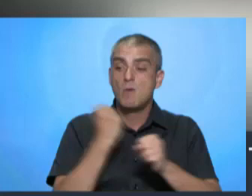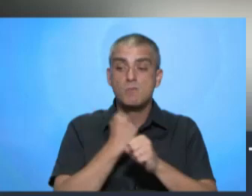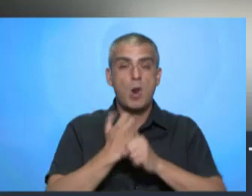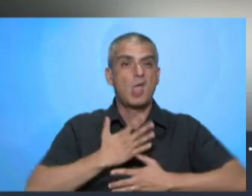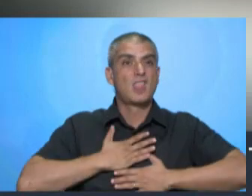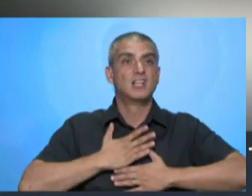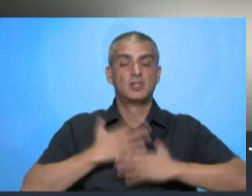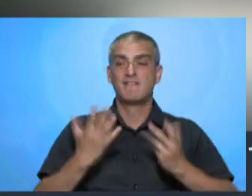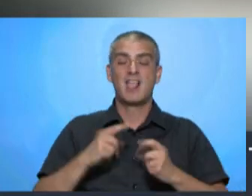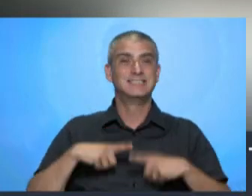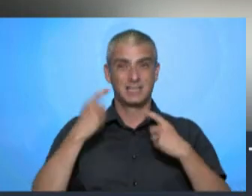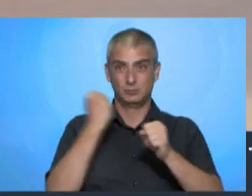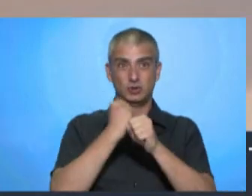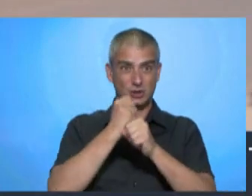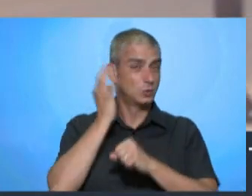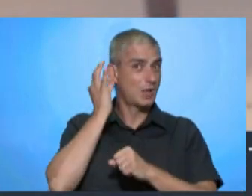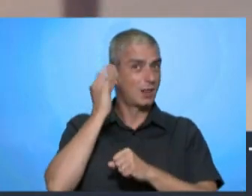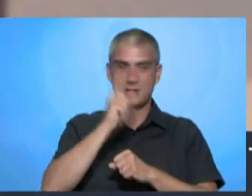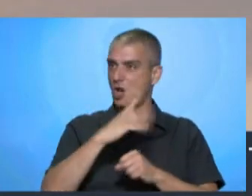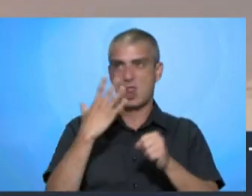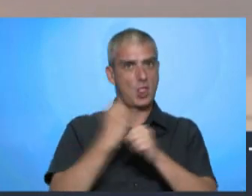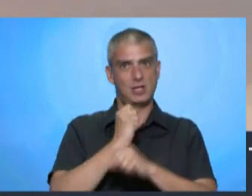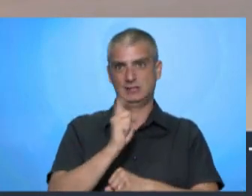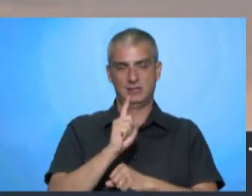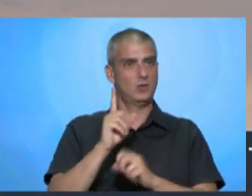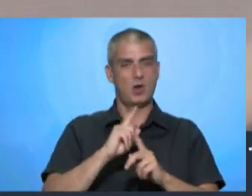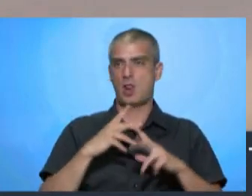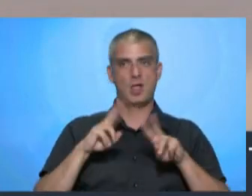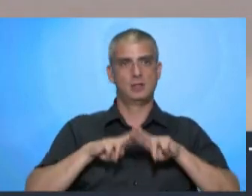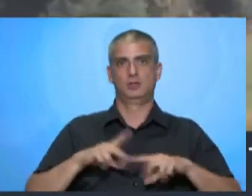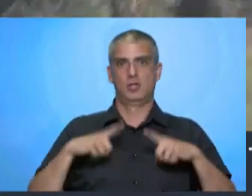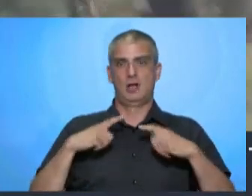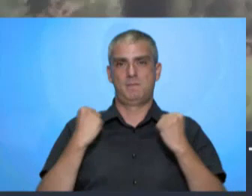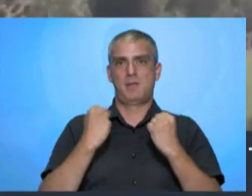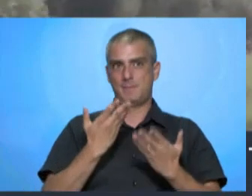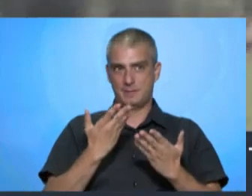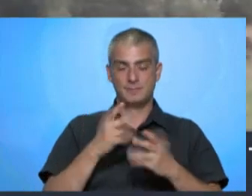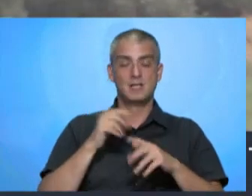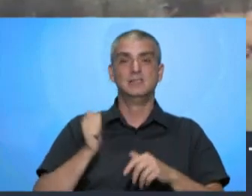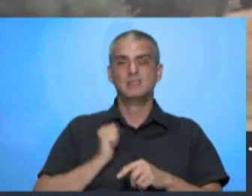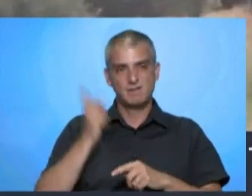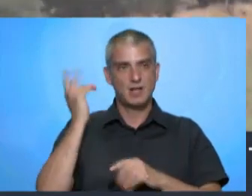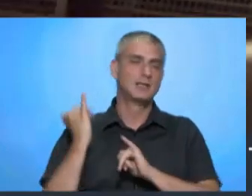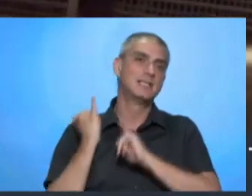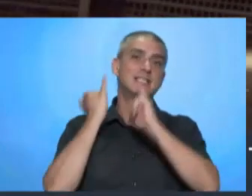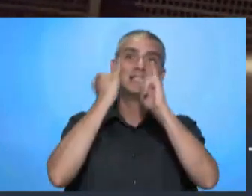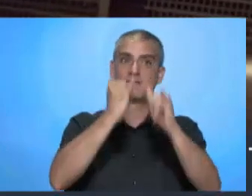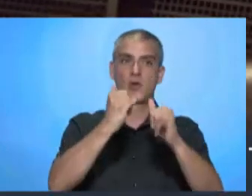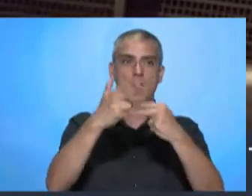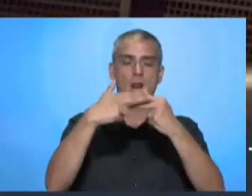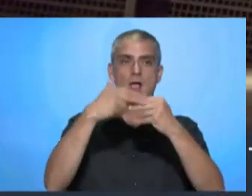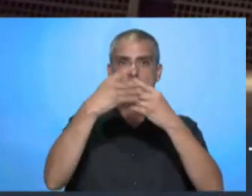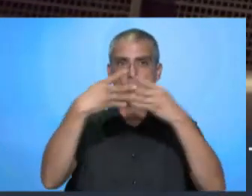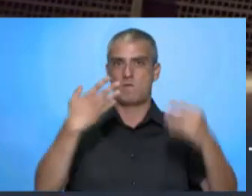הנשמה והצלת החיים שאסו לילדה הקטנה לא יצליחו והיא לא תחזיק מעמד. הכוחות בשטח הביאו את נדין וויטל לעבר